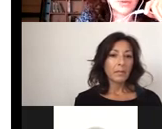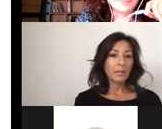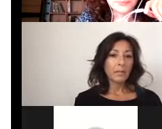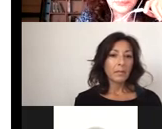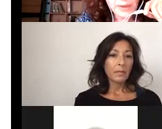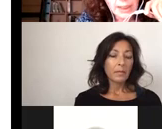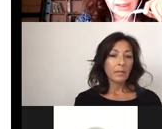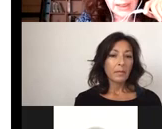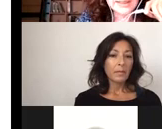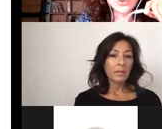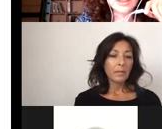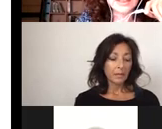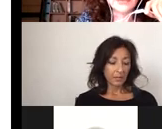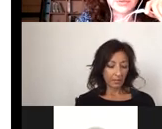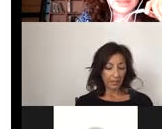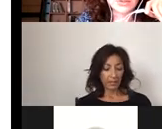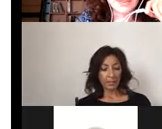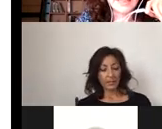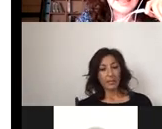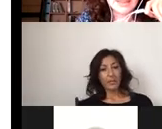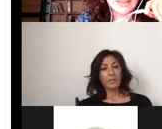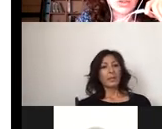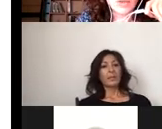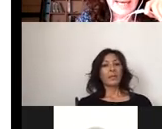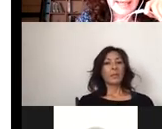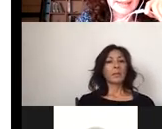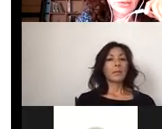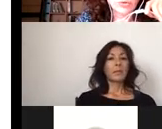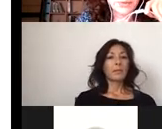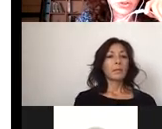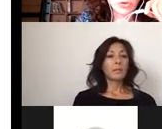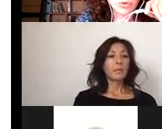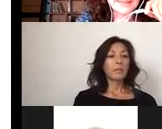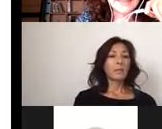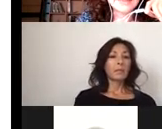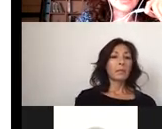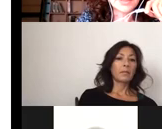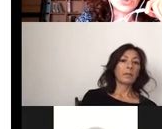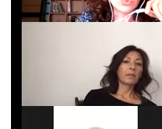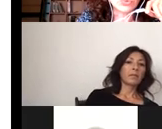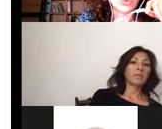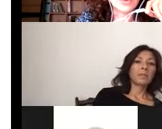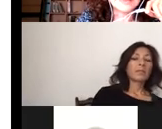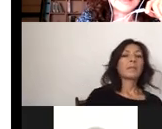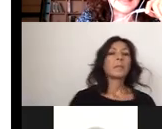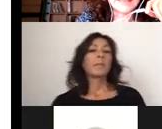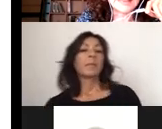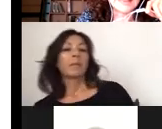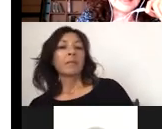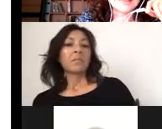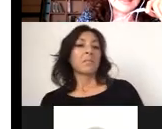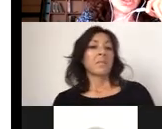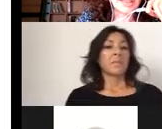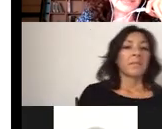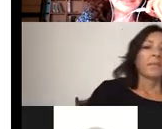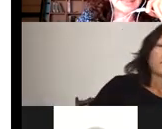modo la diffusione dell'informazione eh online colpisce i giovani e soprattutto se eh